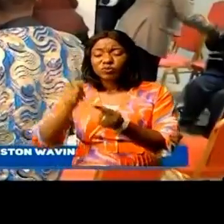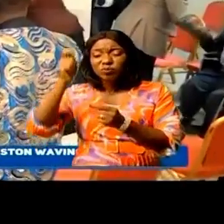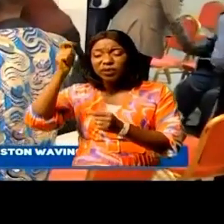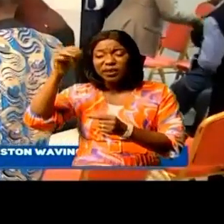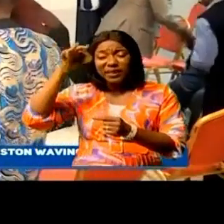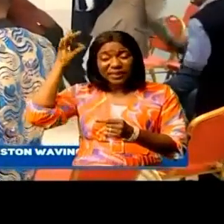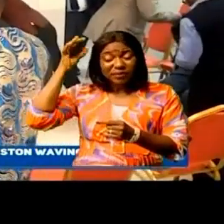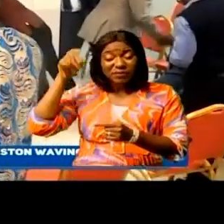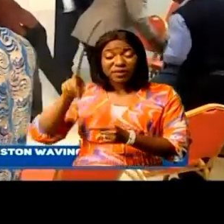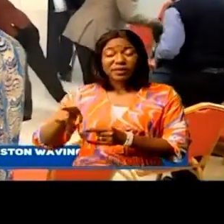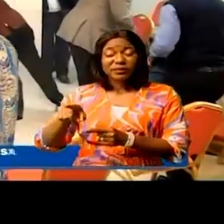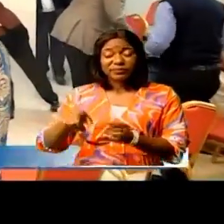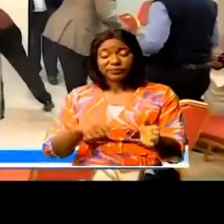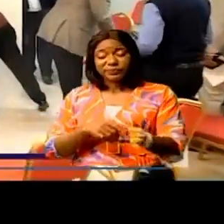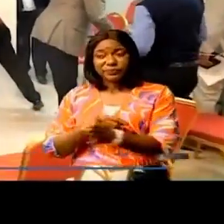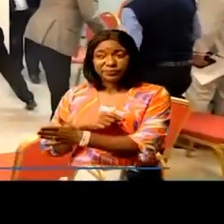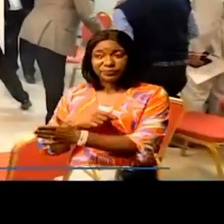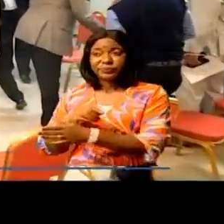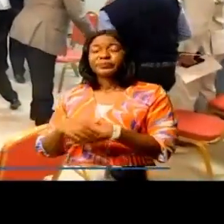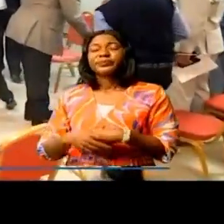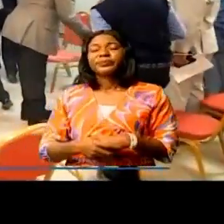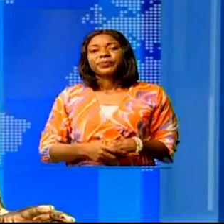cette partie du pays.